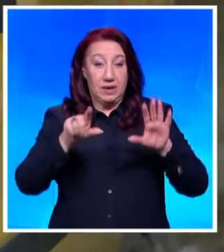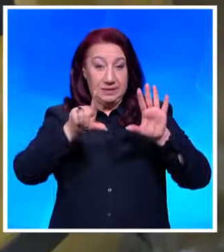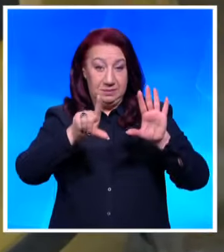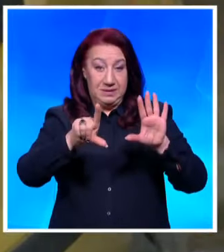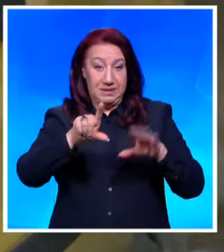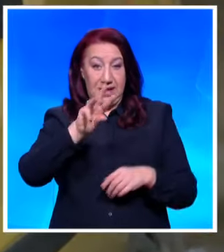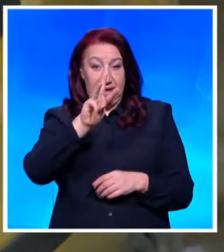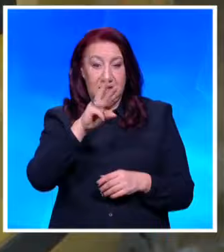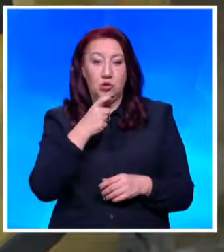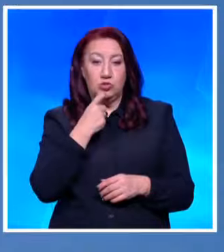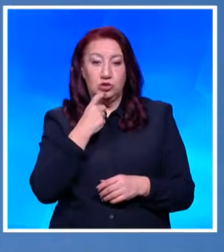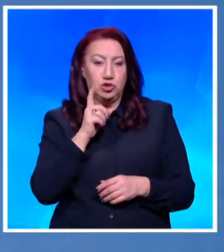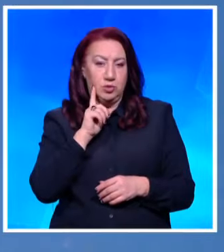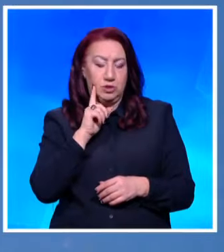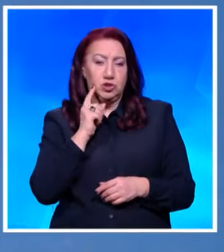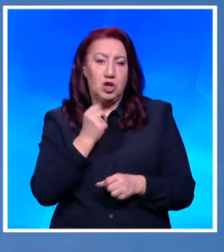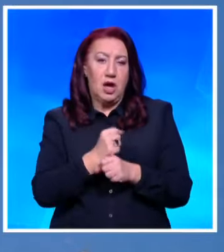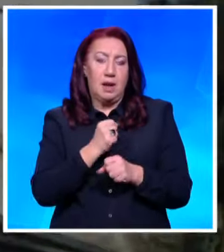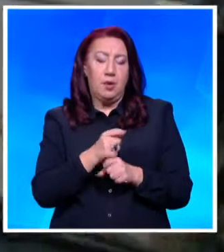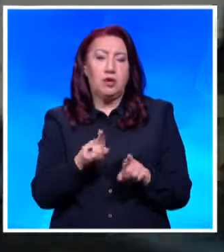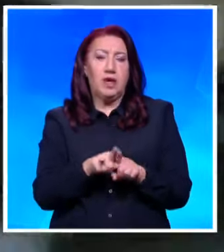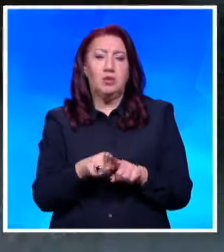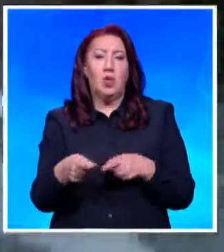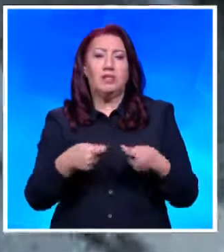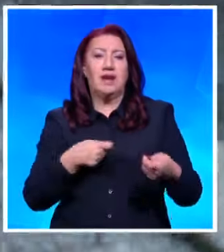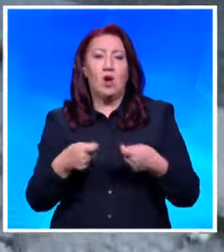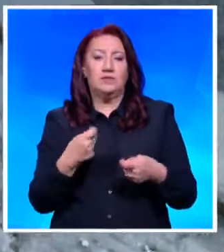73-годишният Кольо Колев работи като търговски представител.